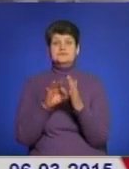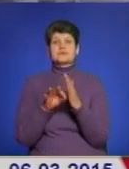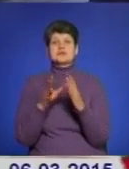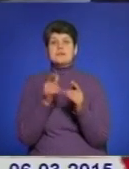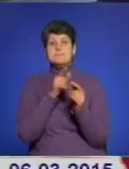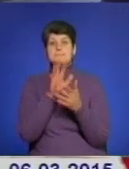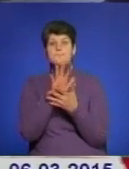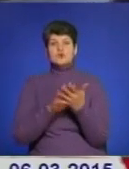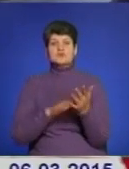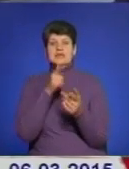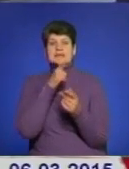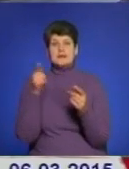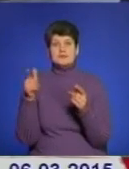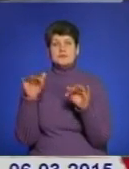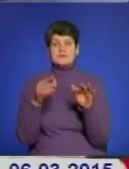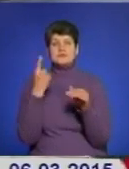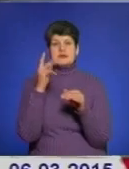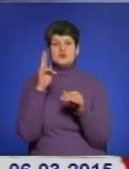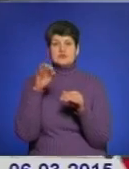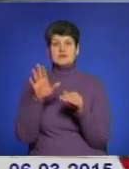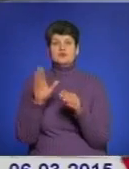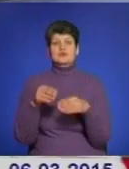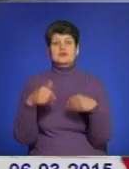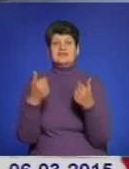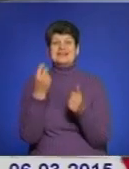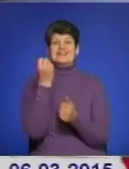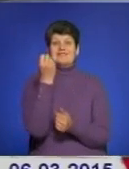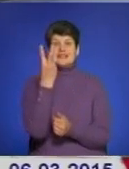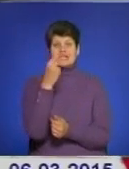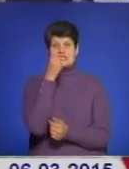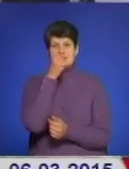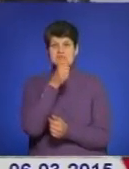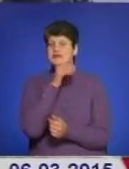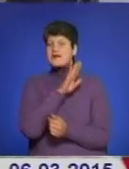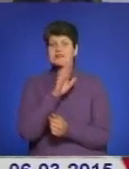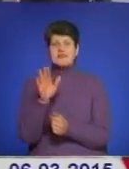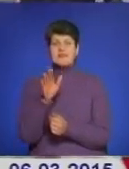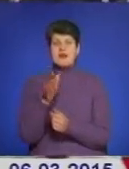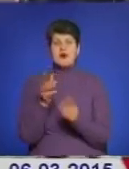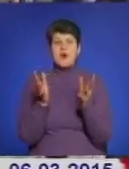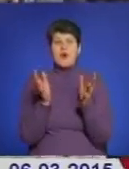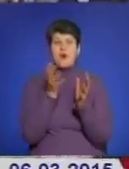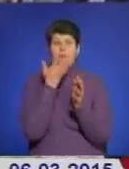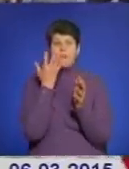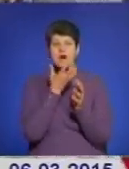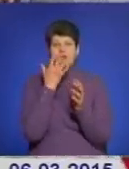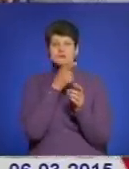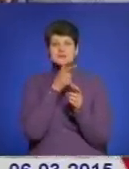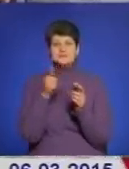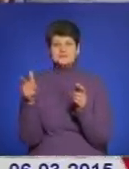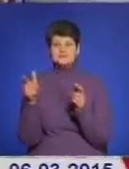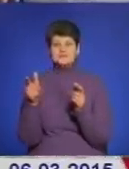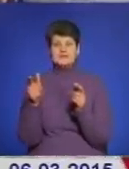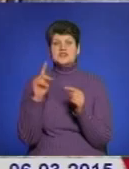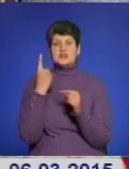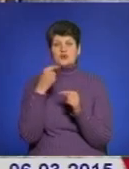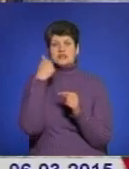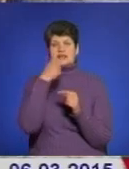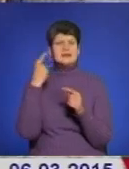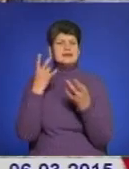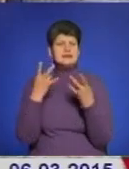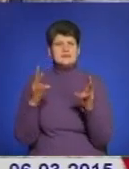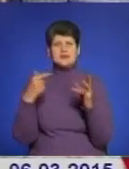субсидії. З 1 квітня її призначатимуть на 12 місяців, а не на опалювальний сезон, як раніше. І через рік її не